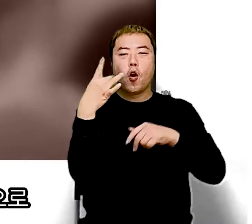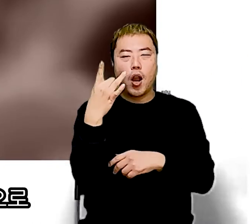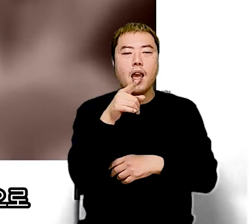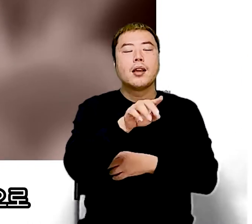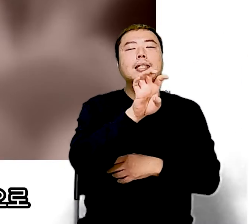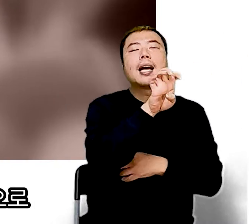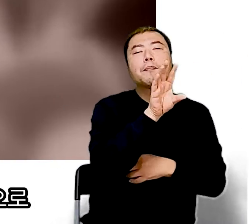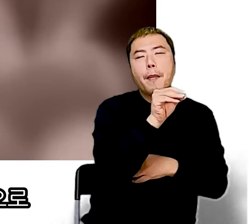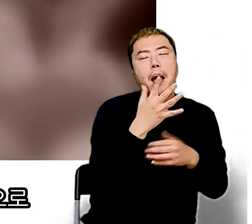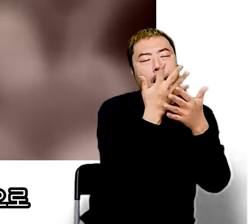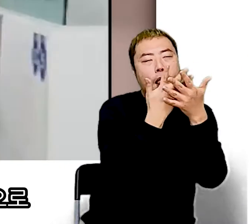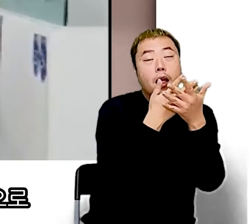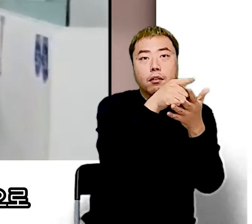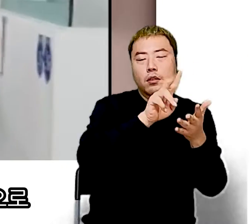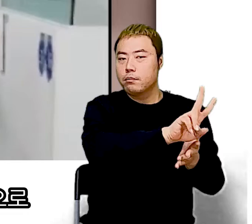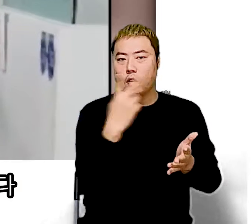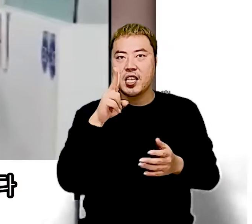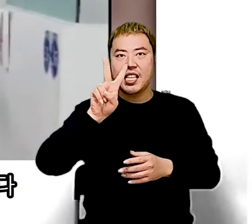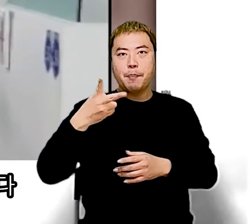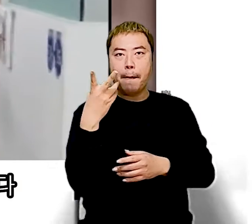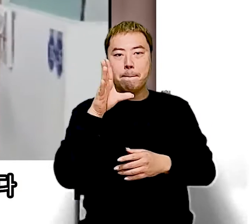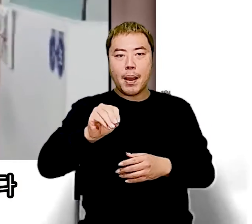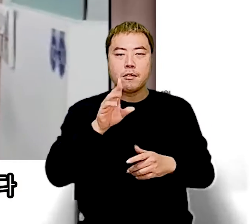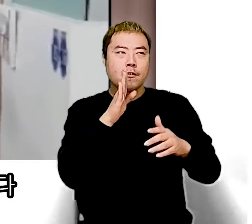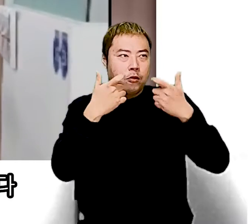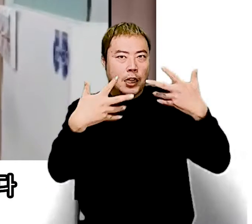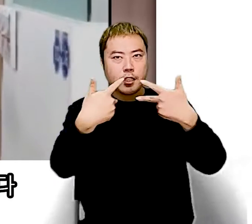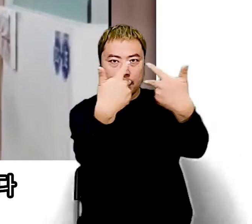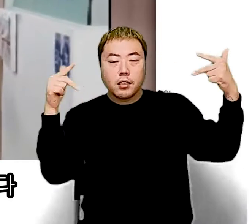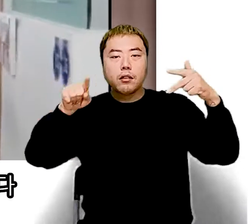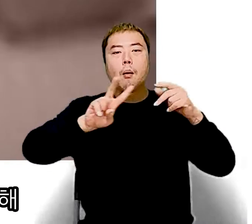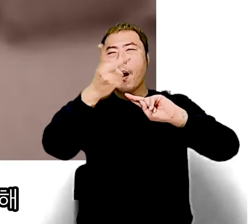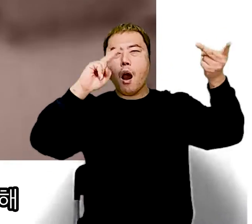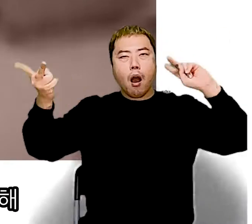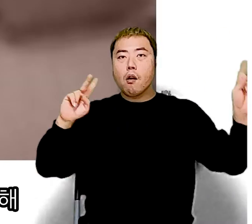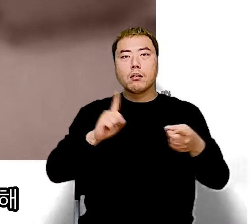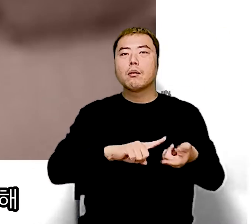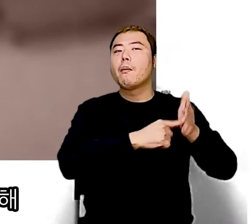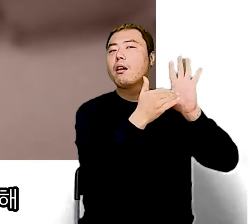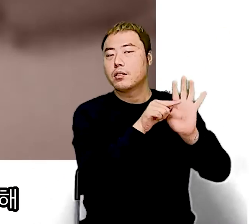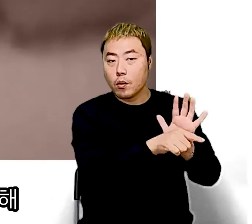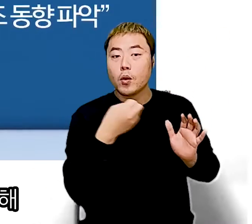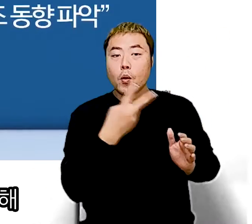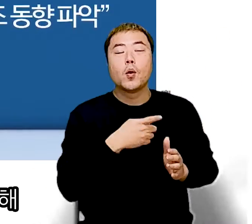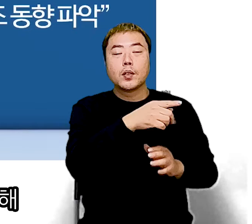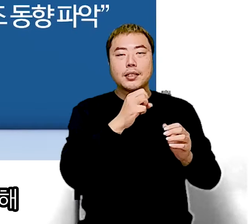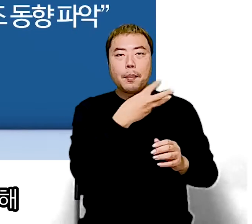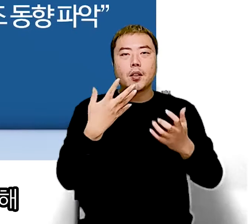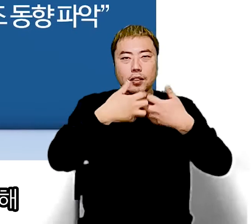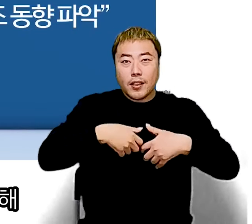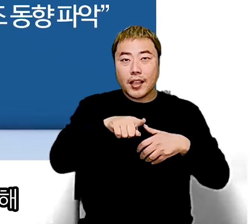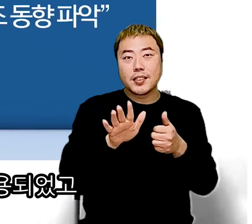얼굴이 식별 가능한 200만 화소 고화질 제품으로 교체했다는 보도를 합니다. 또한 삼성전자 서비스 전